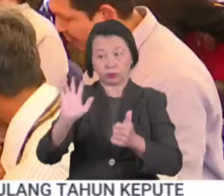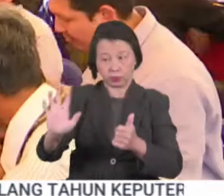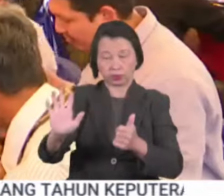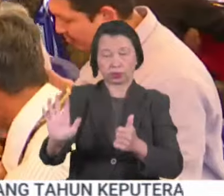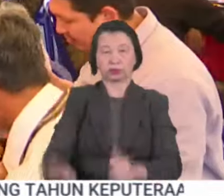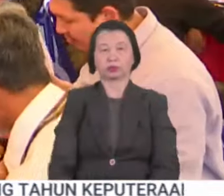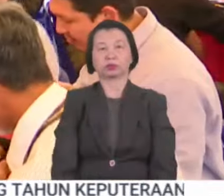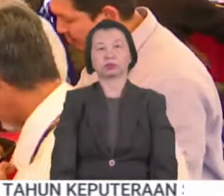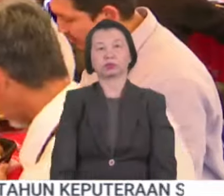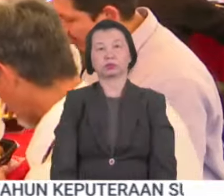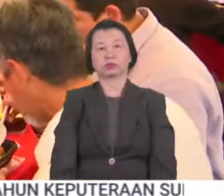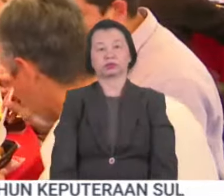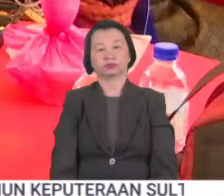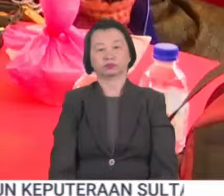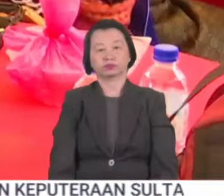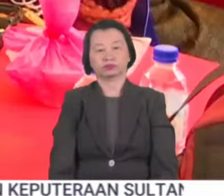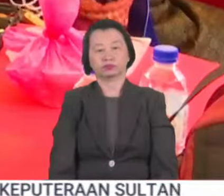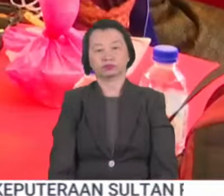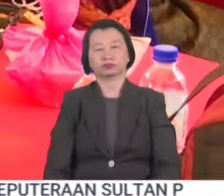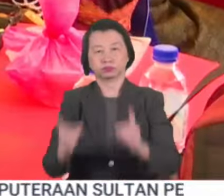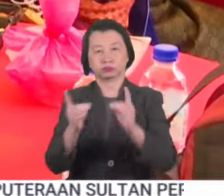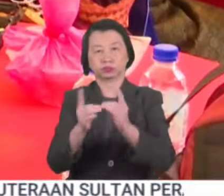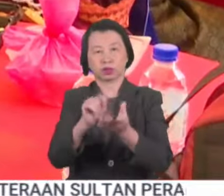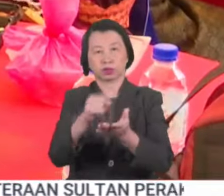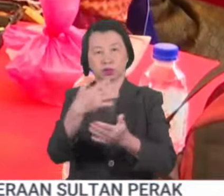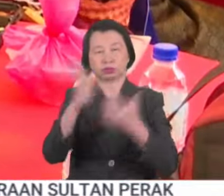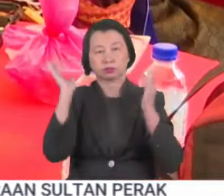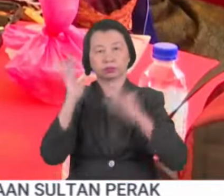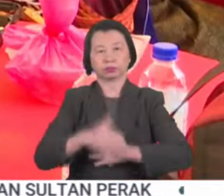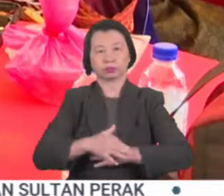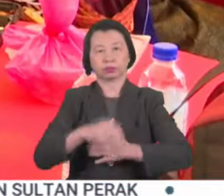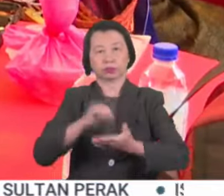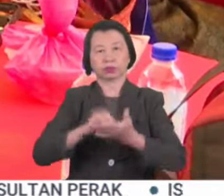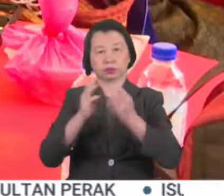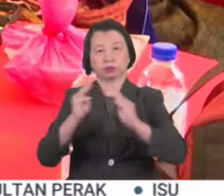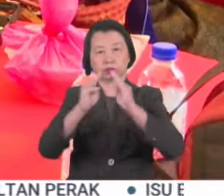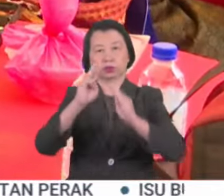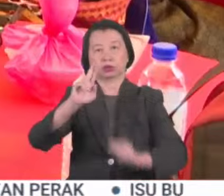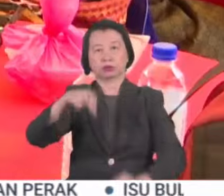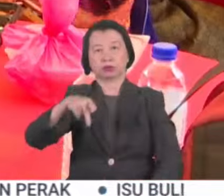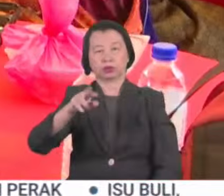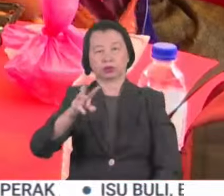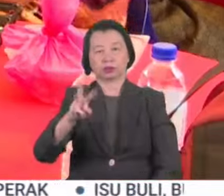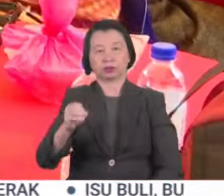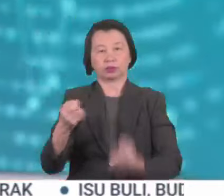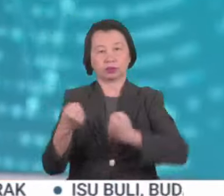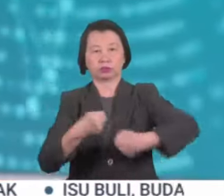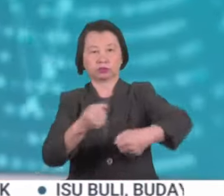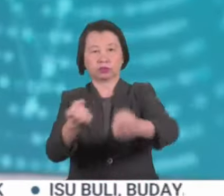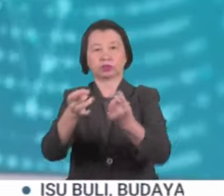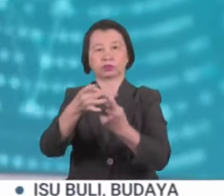kenyataan. Beliau ditemui di media selepas solat Jumaat di Masjid UPNM di Sungai Besi.